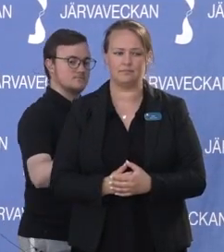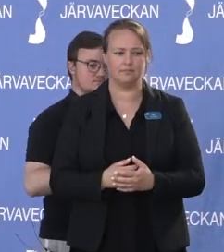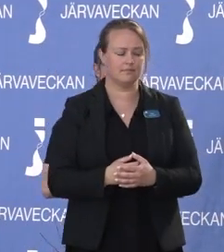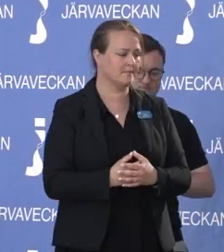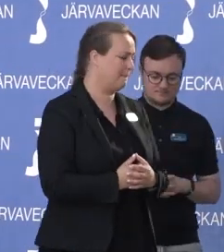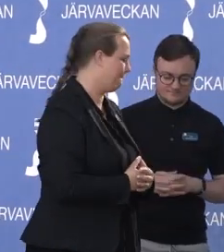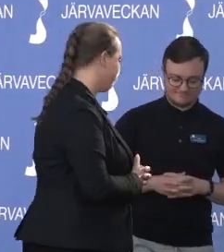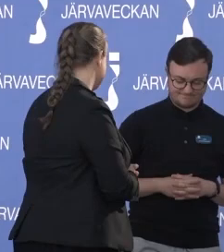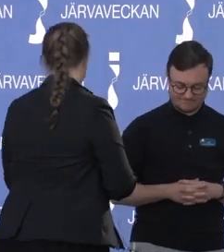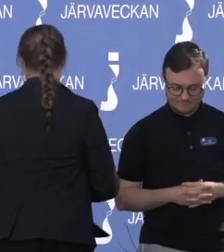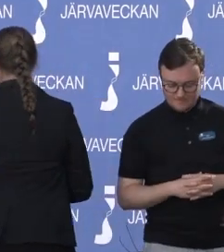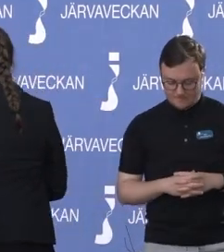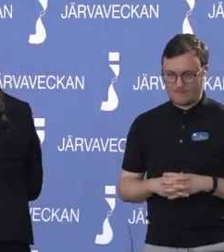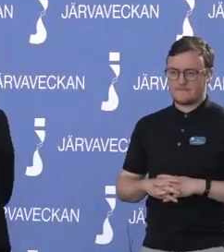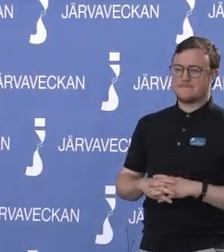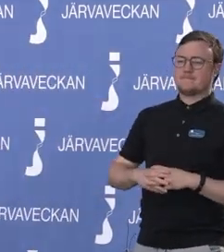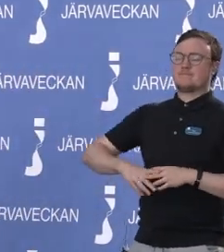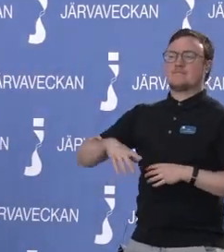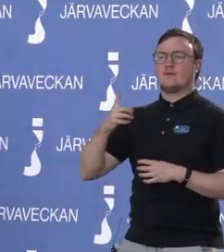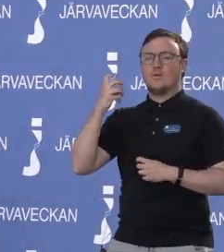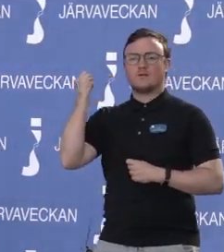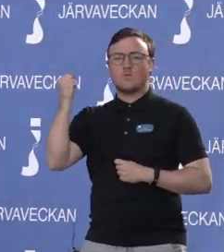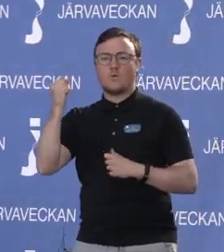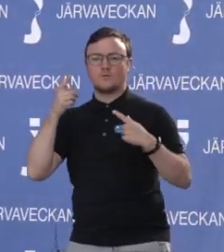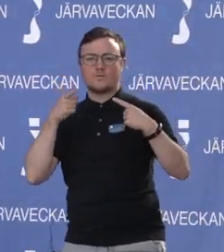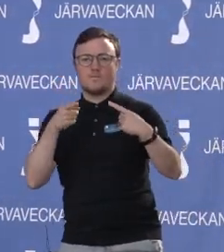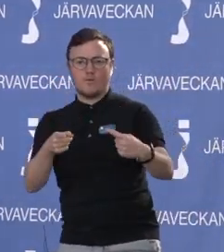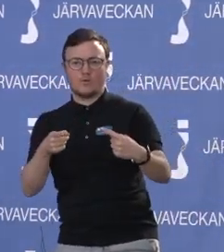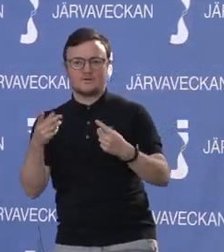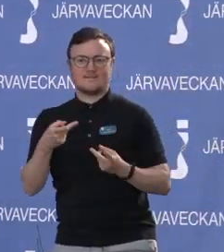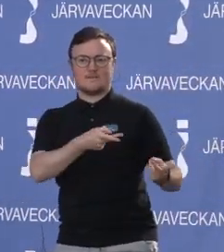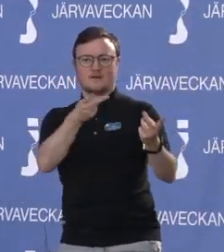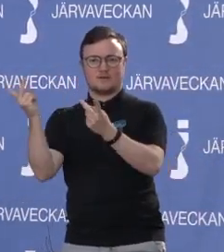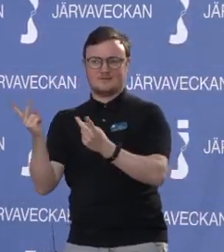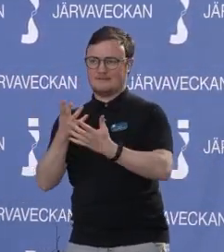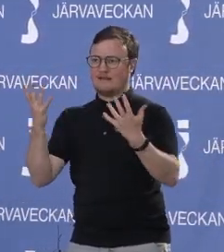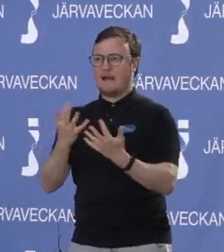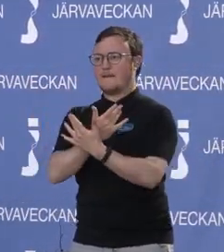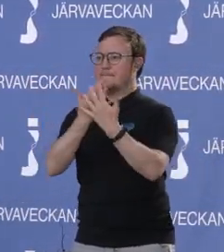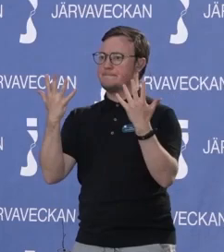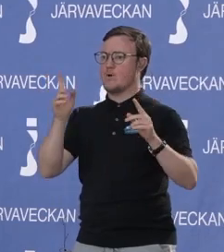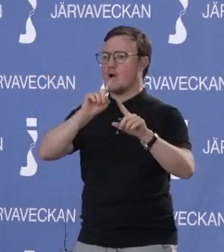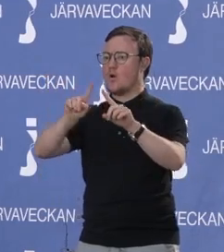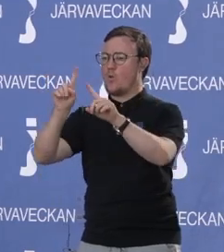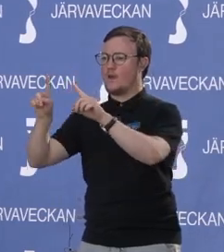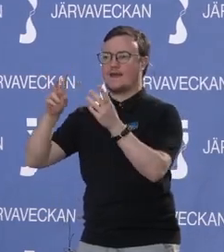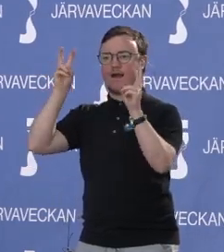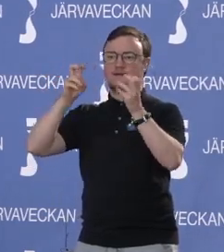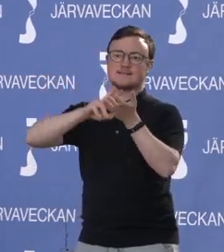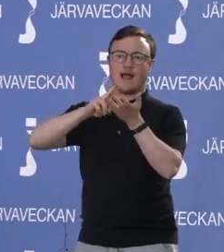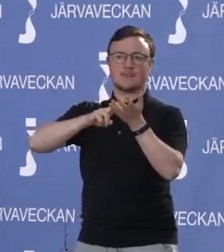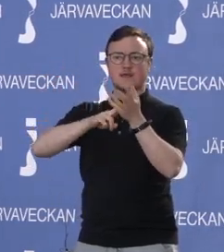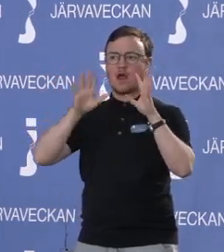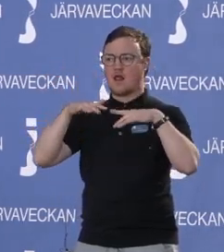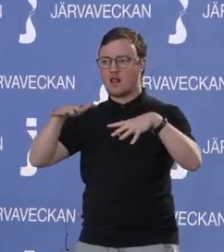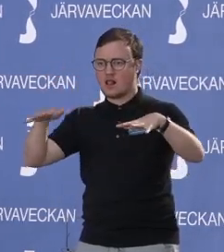människor upplever så olika verkligheter och får också så olika input och sanningshalten är inte alltid verifierad och sådär. Vad gör